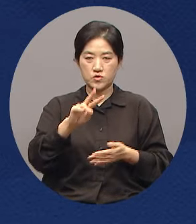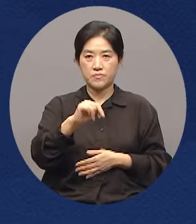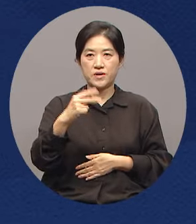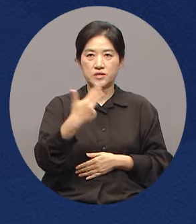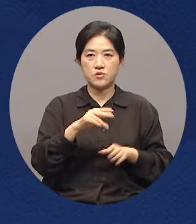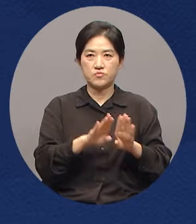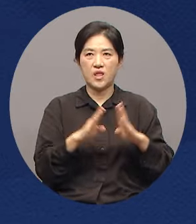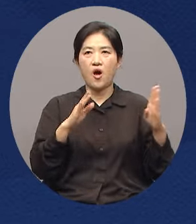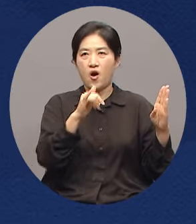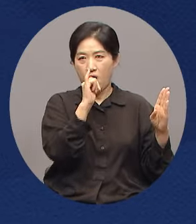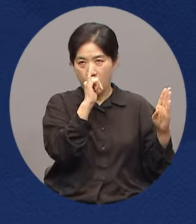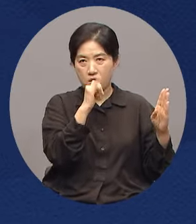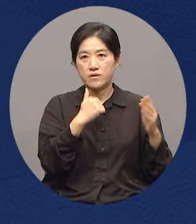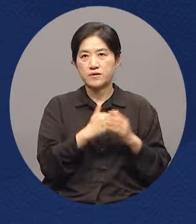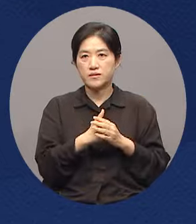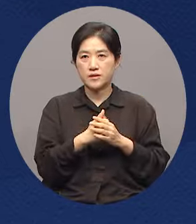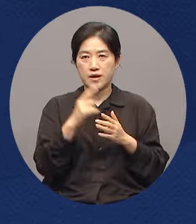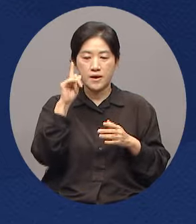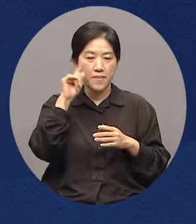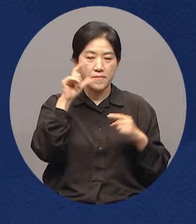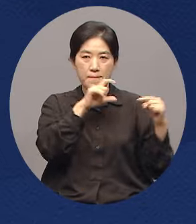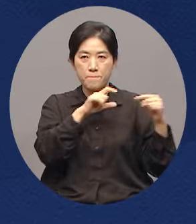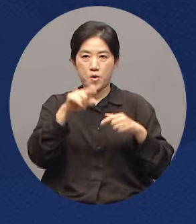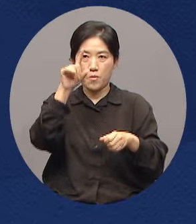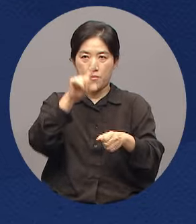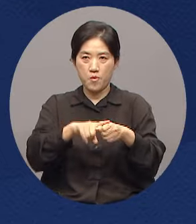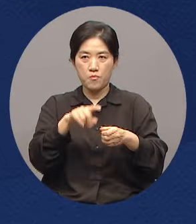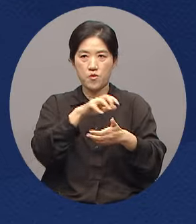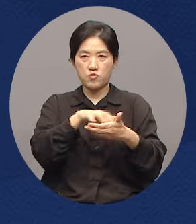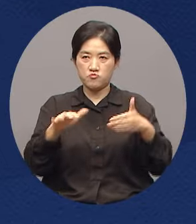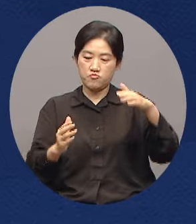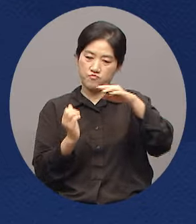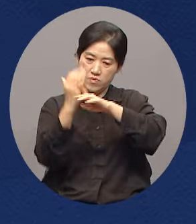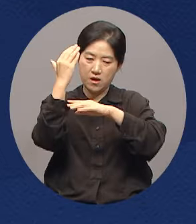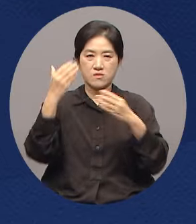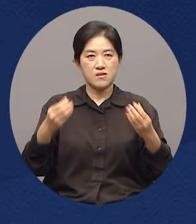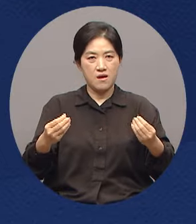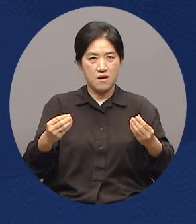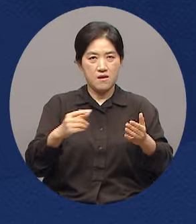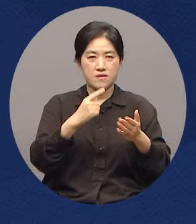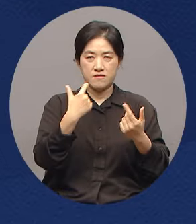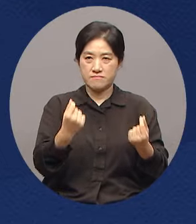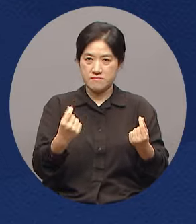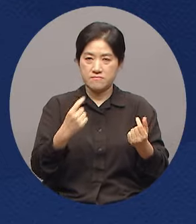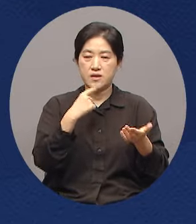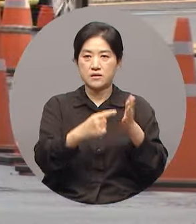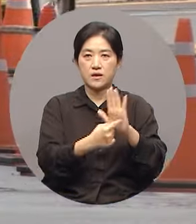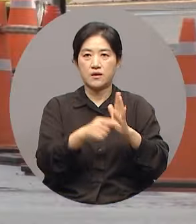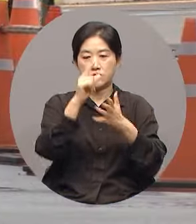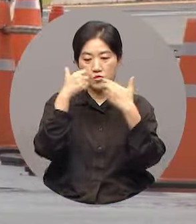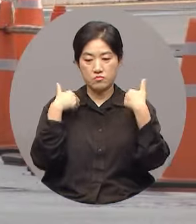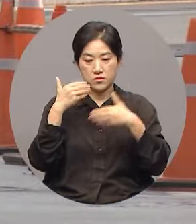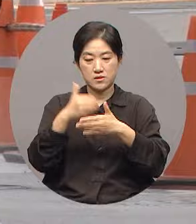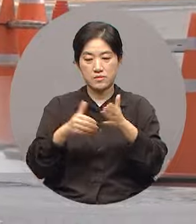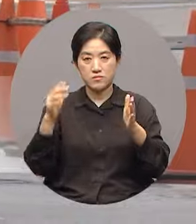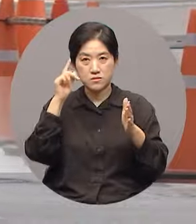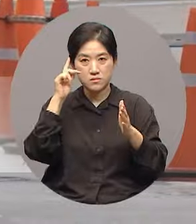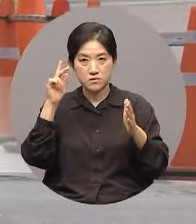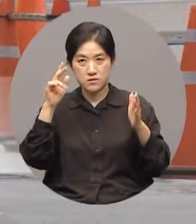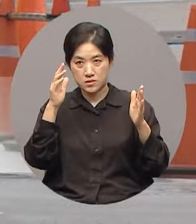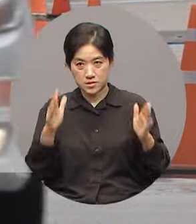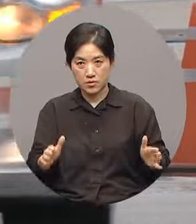곳이 문을 연다면 평균으로 온 목표 규모를 훌쩍 넘겼다고 발표했습니다 정부는 남은 기간 당직